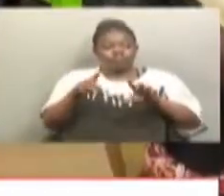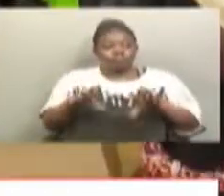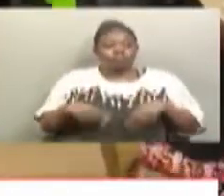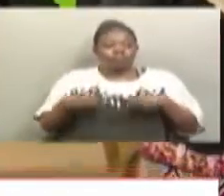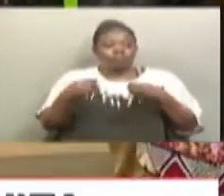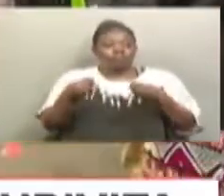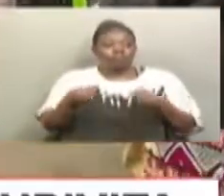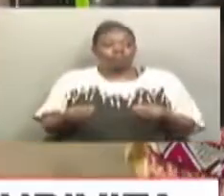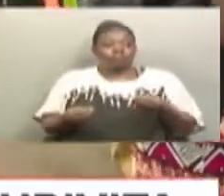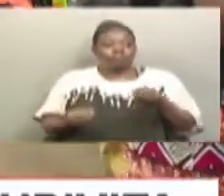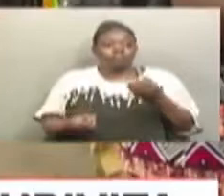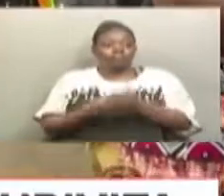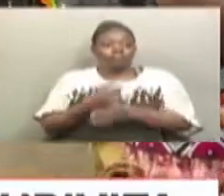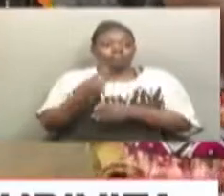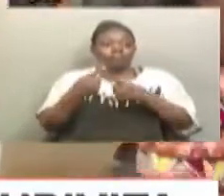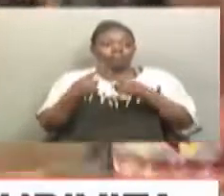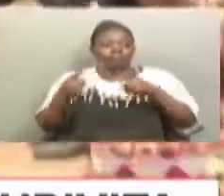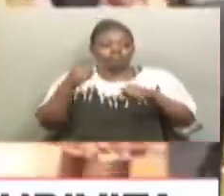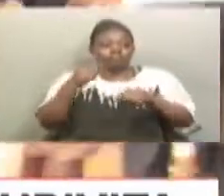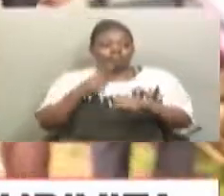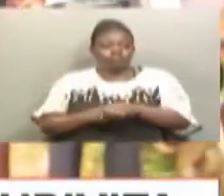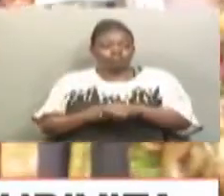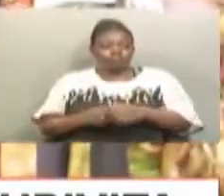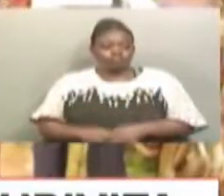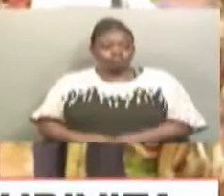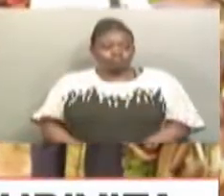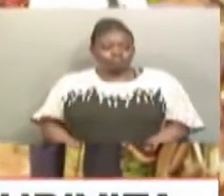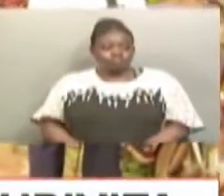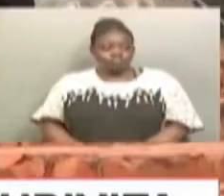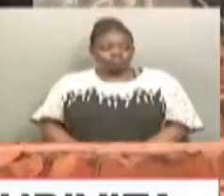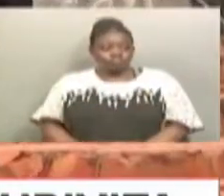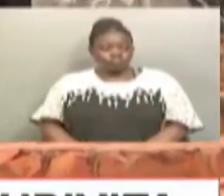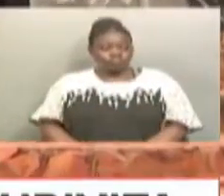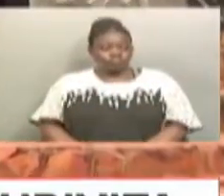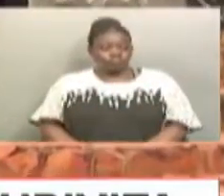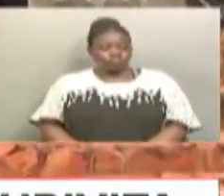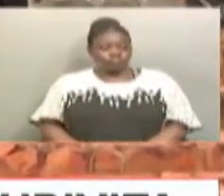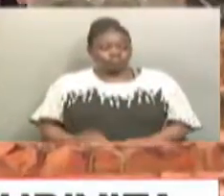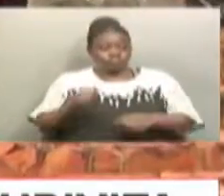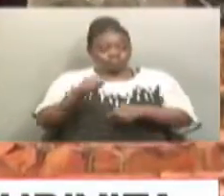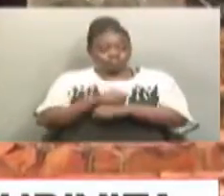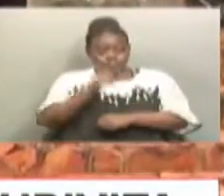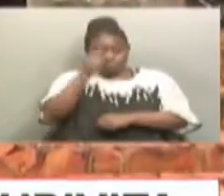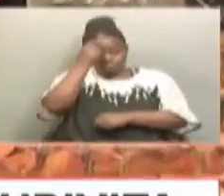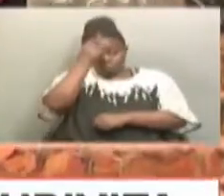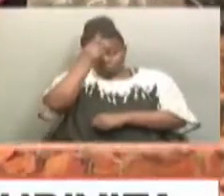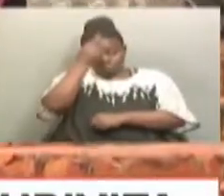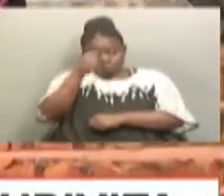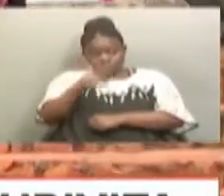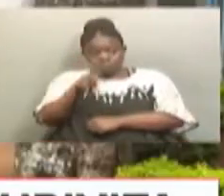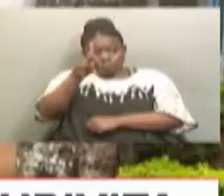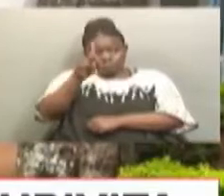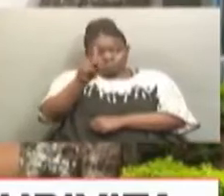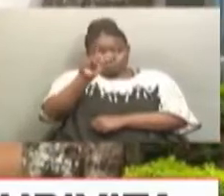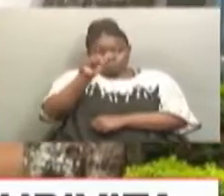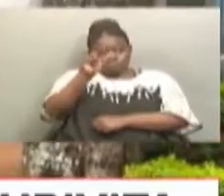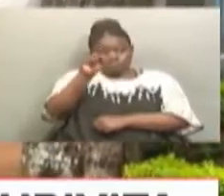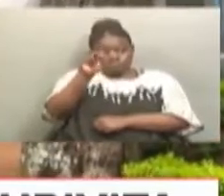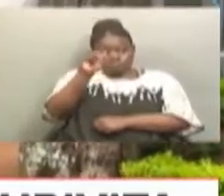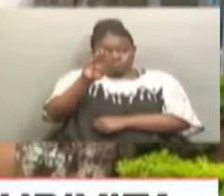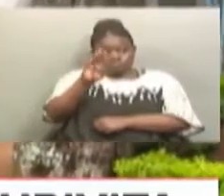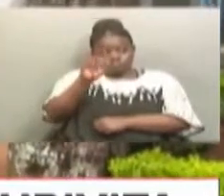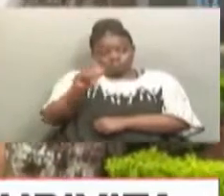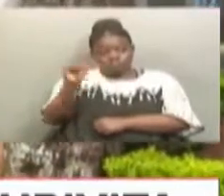bibaweebwa ng'ekyomukisa omulungi bitandise mu budde. Ku masomero ga gavumenti okuli St. Kalemba SS Nazigo